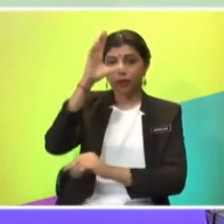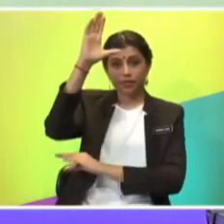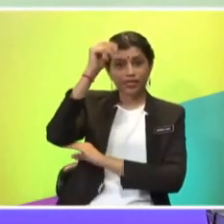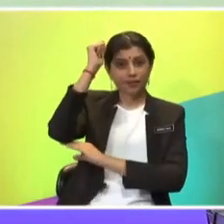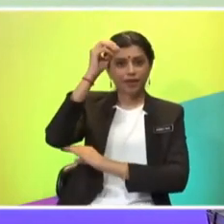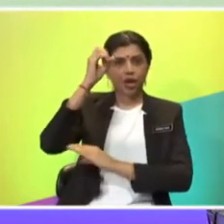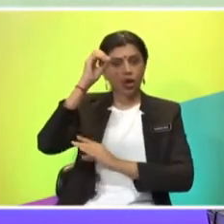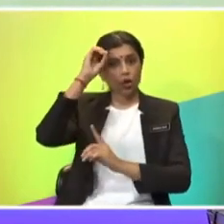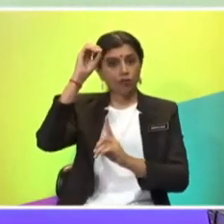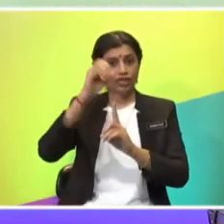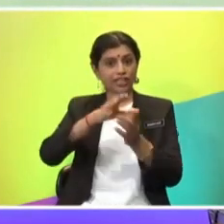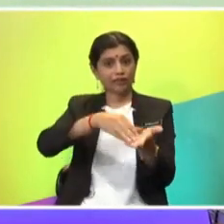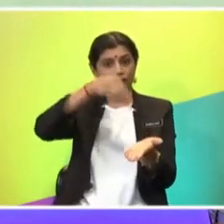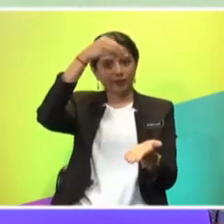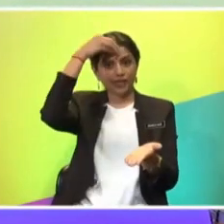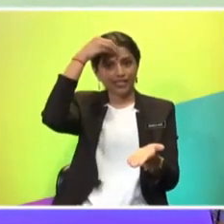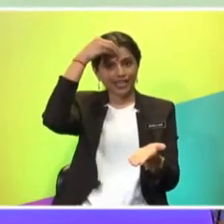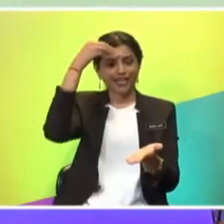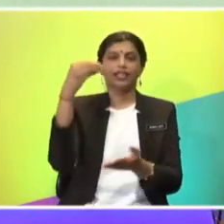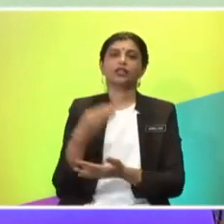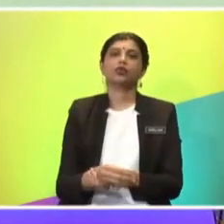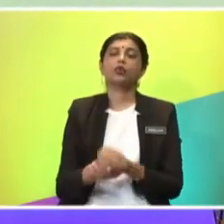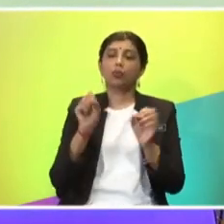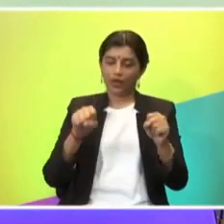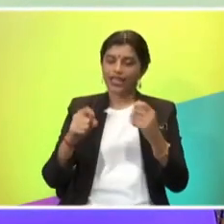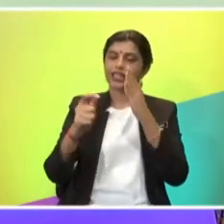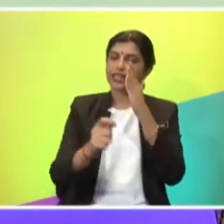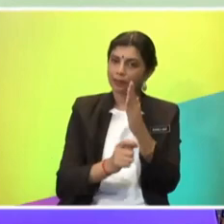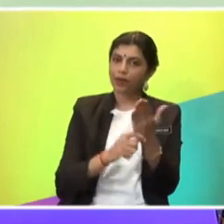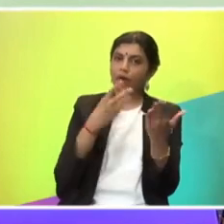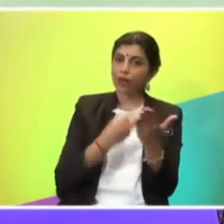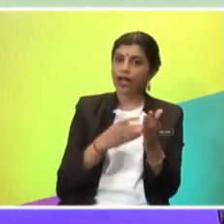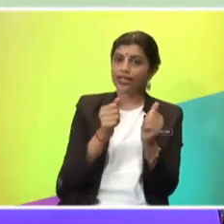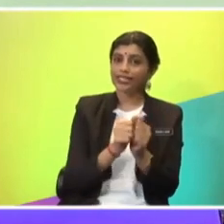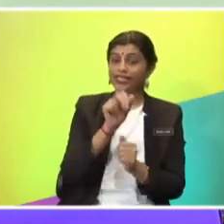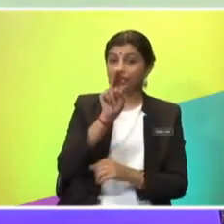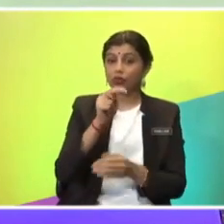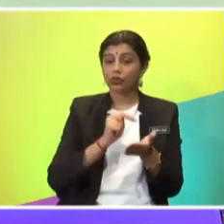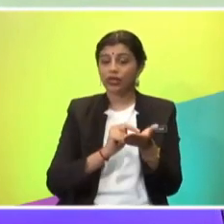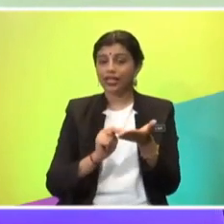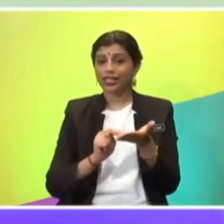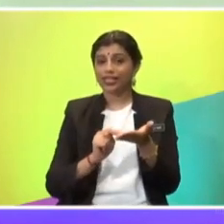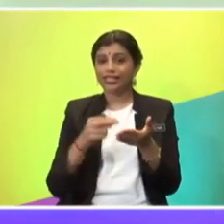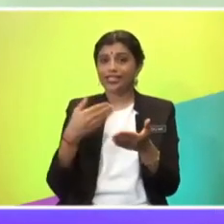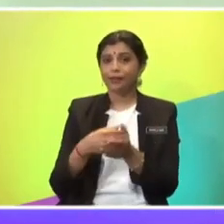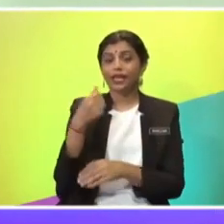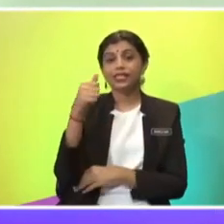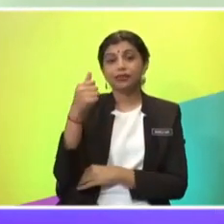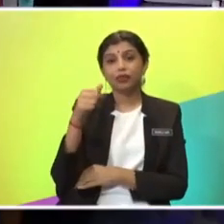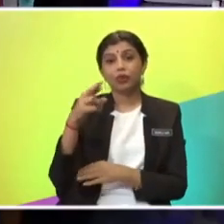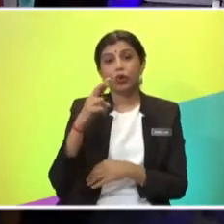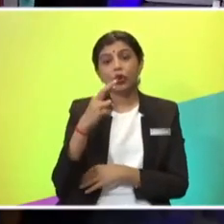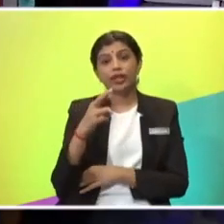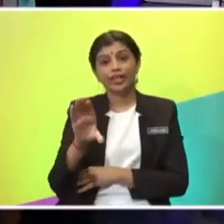objektif pembelajaran kita, iaitu menambah hasil wang dengan dua nilai sehingga RM10,000. Baik,